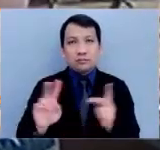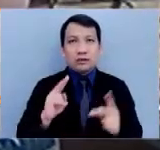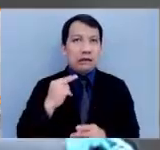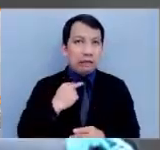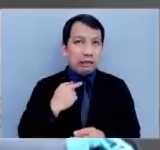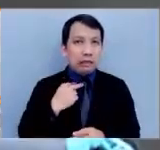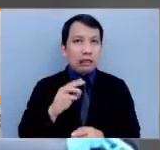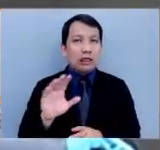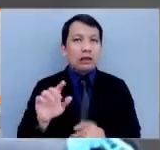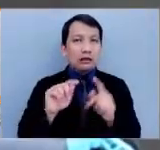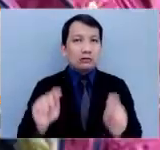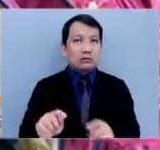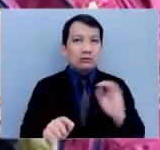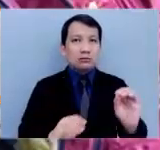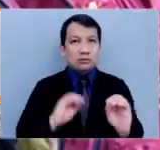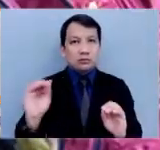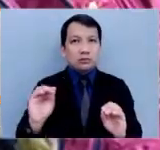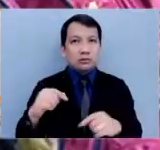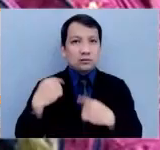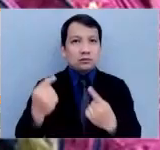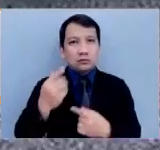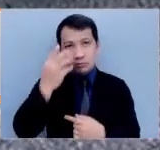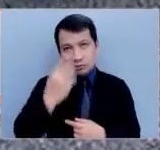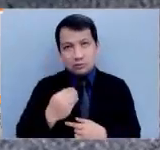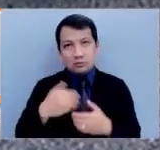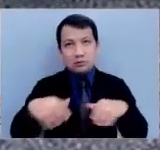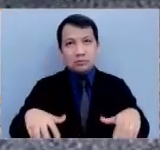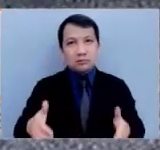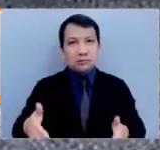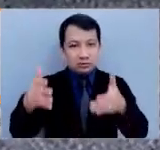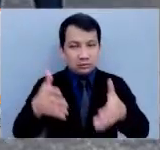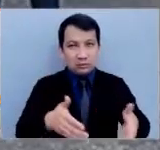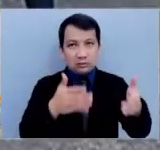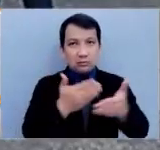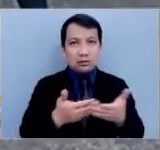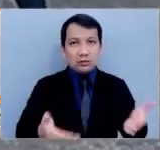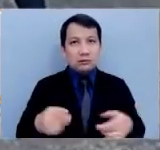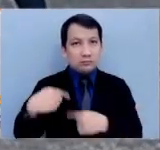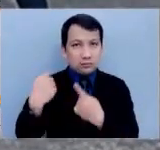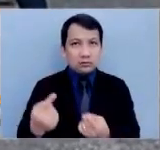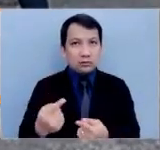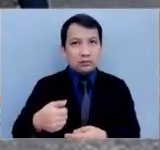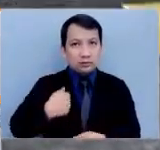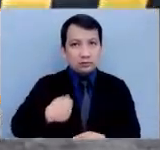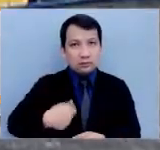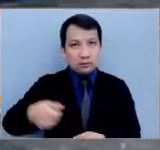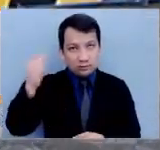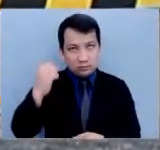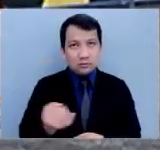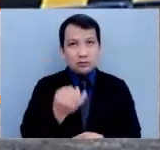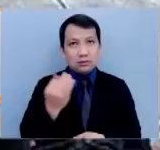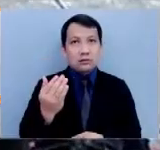terminal. Kanya-kanyang diskarte sila mula sa pagtulog katabi ang naglalakyan nila mga bagahe hanggang sa pagligo gamit ang iilan lamang mga